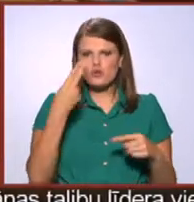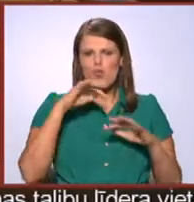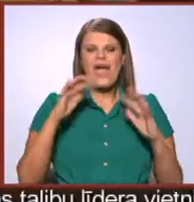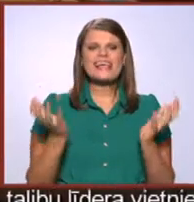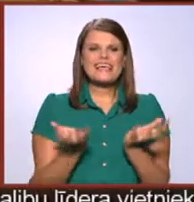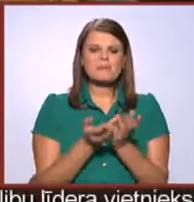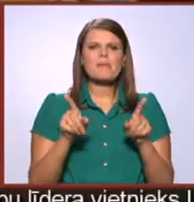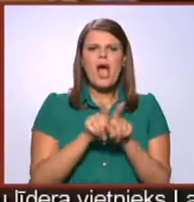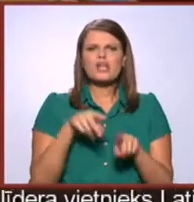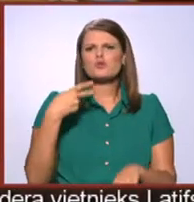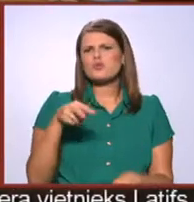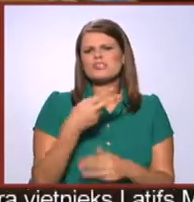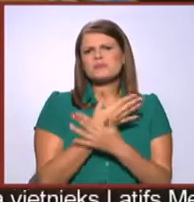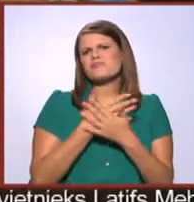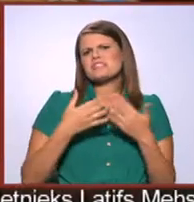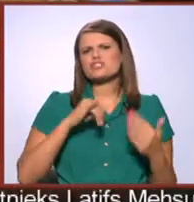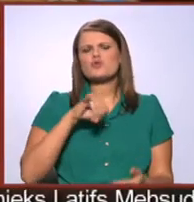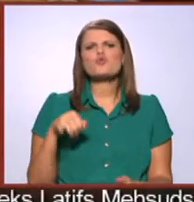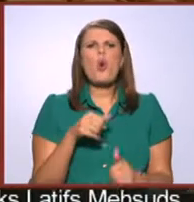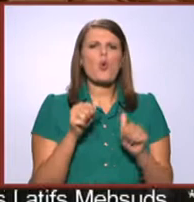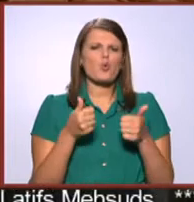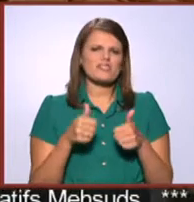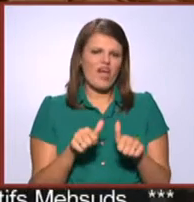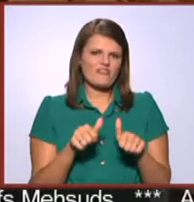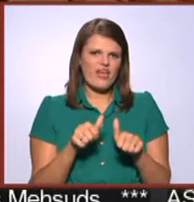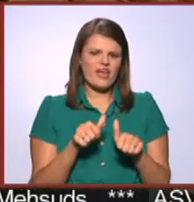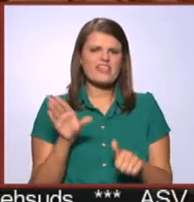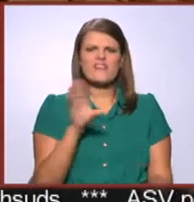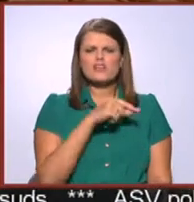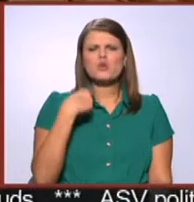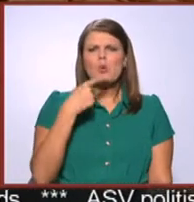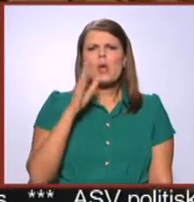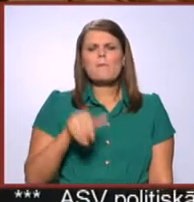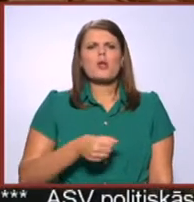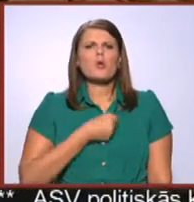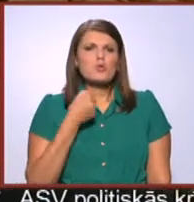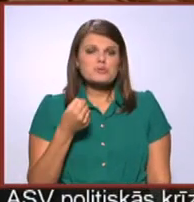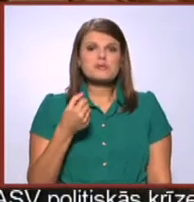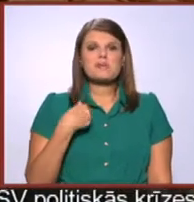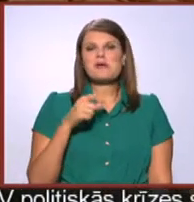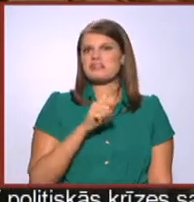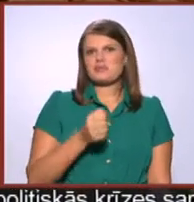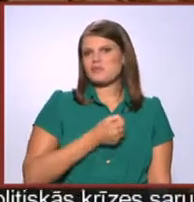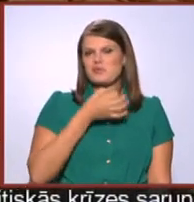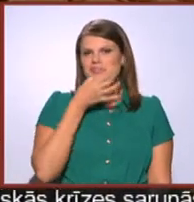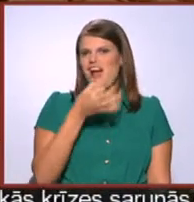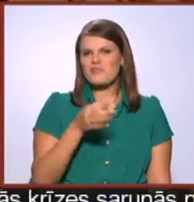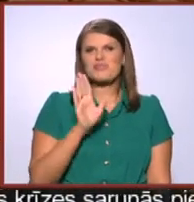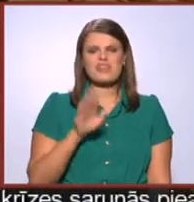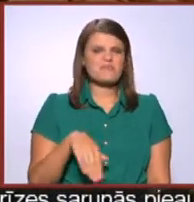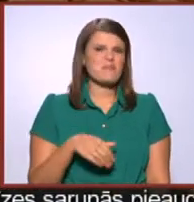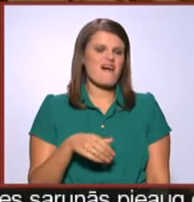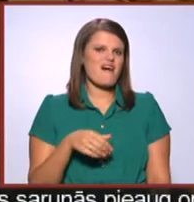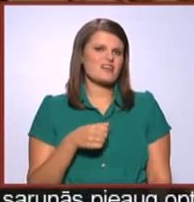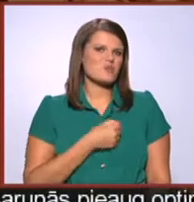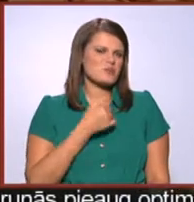arī 20 visdažādākie jogurta veidi. Visi runā par grūtībām, man ir grūti atbildēt par šīm grūtībām, jo,